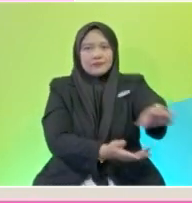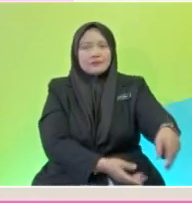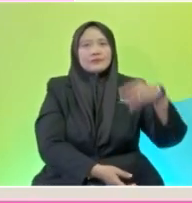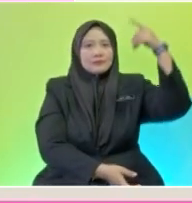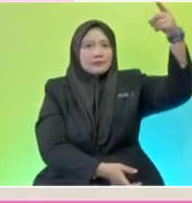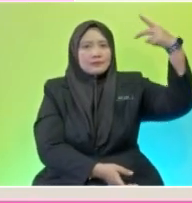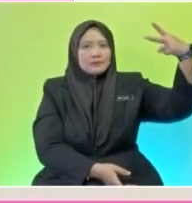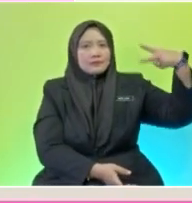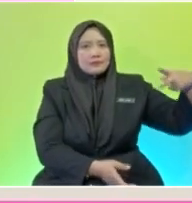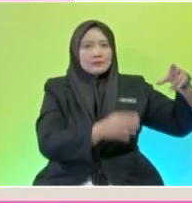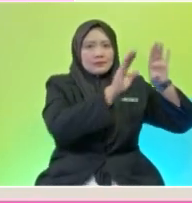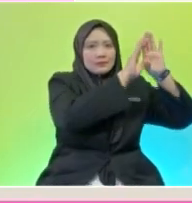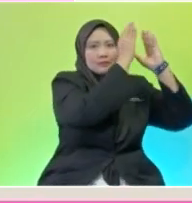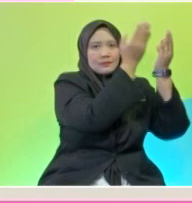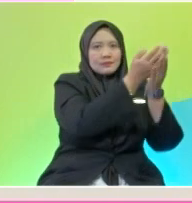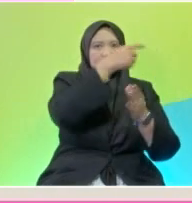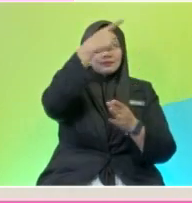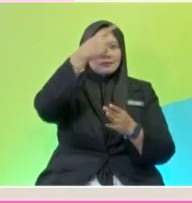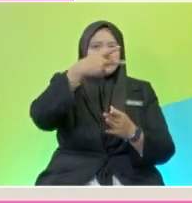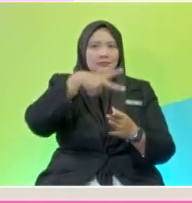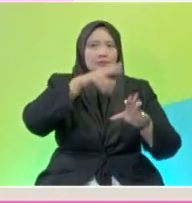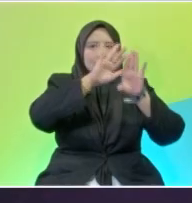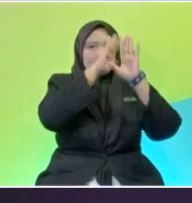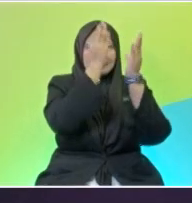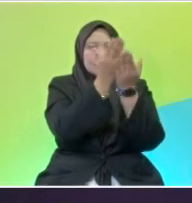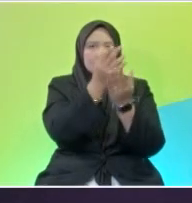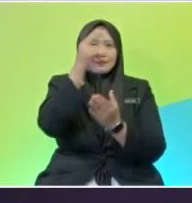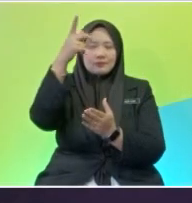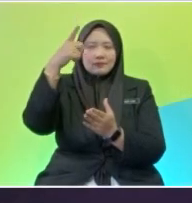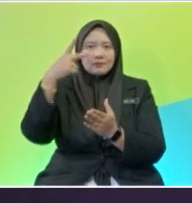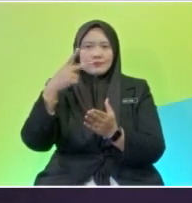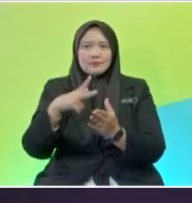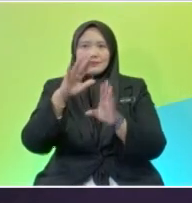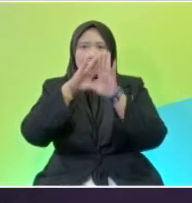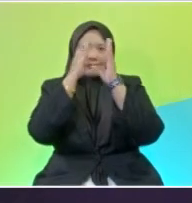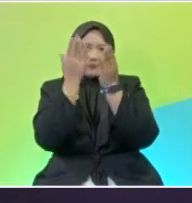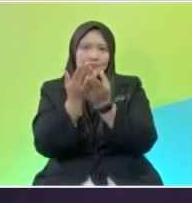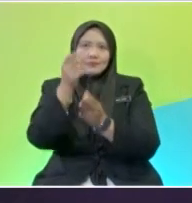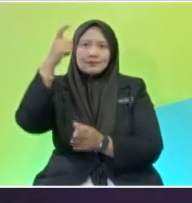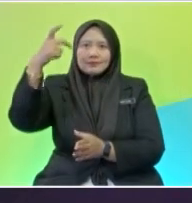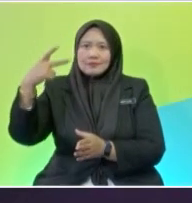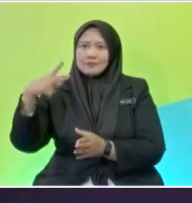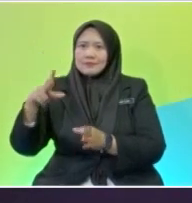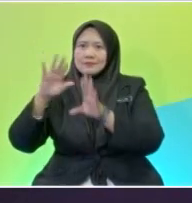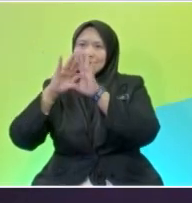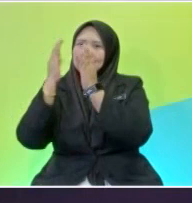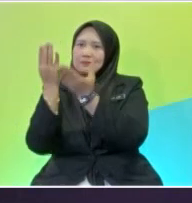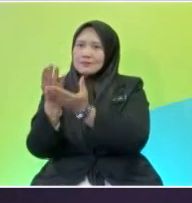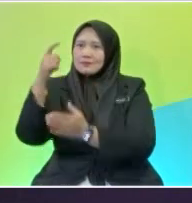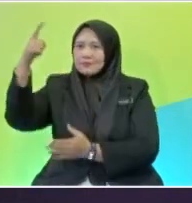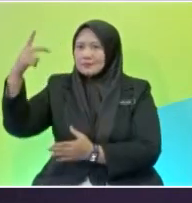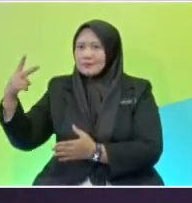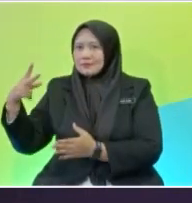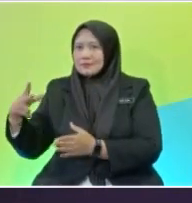jadi kita minta tolong ada ide kita tunjukkan jawaban bagi 3